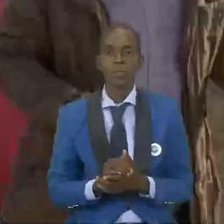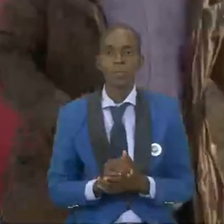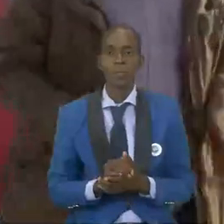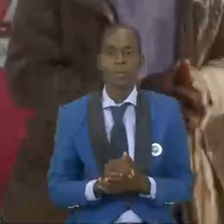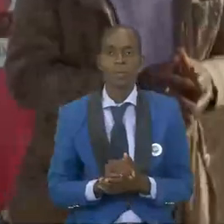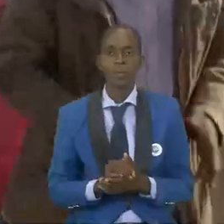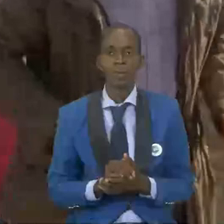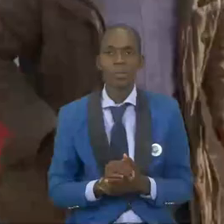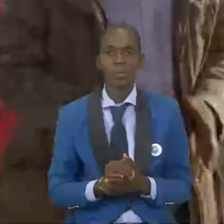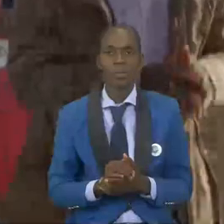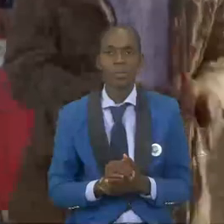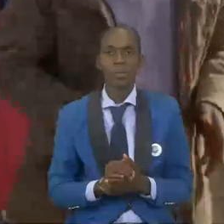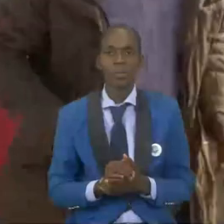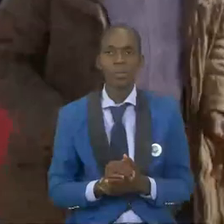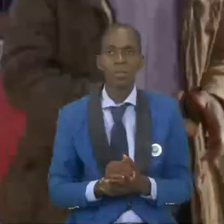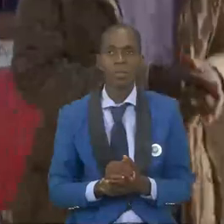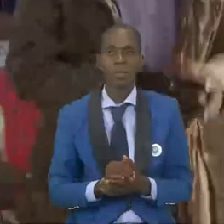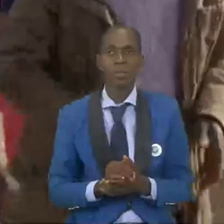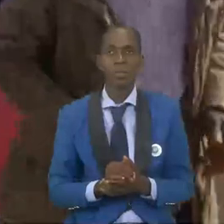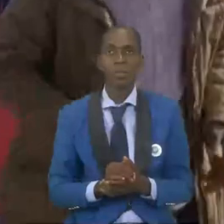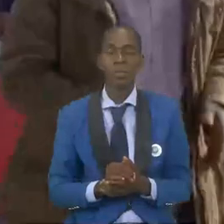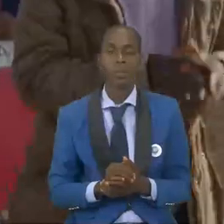fixé dans ses voies.